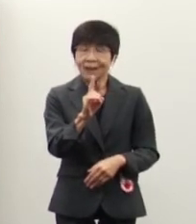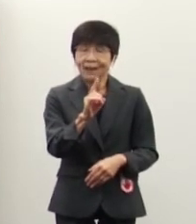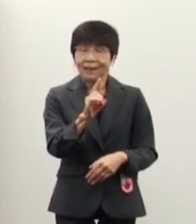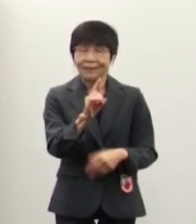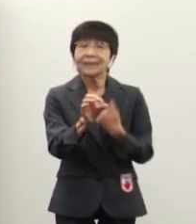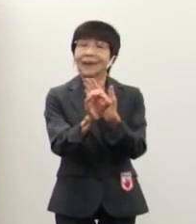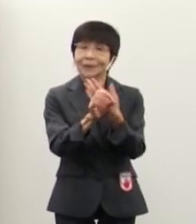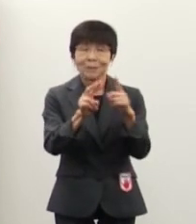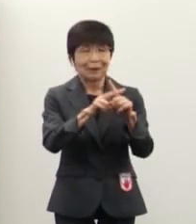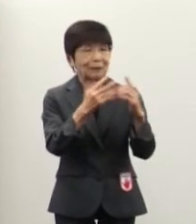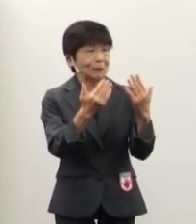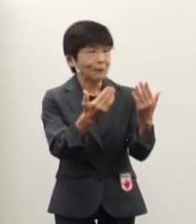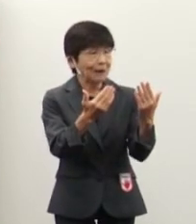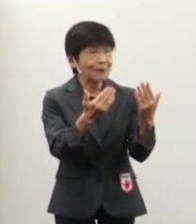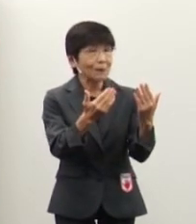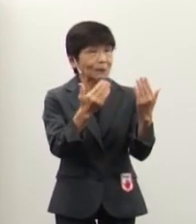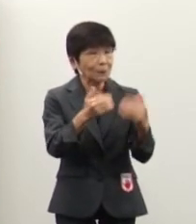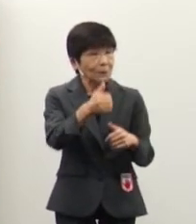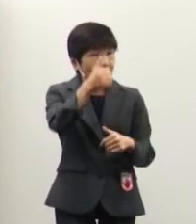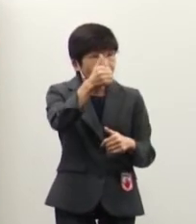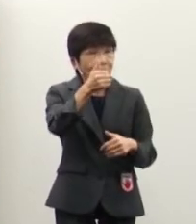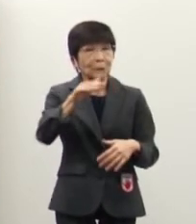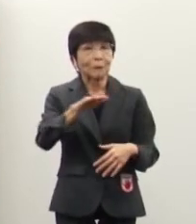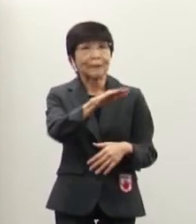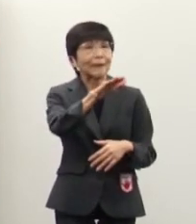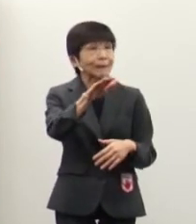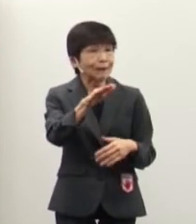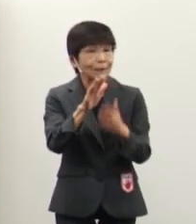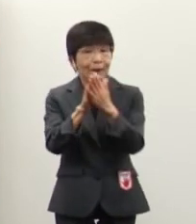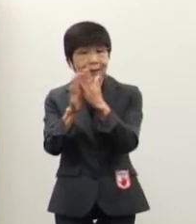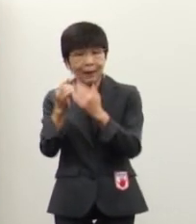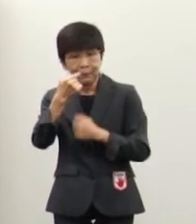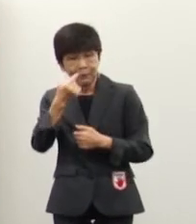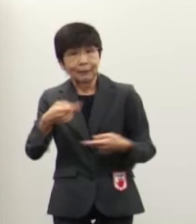学校の校長先生方には